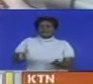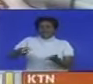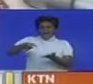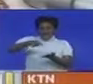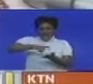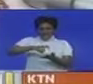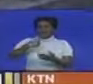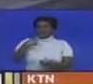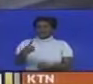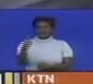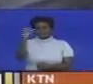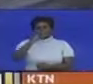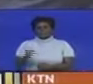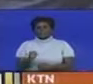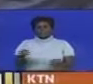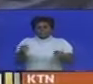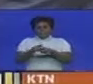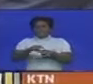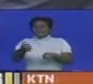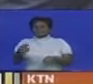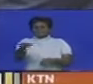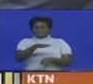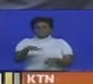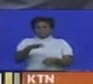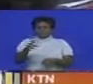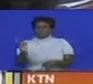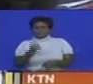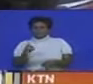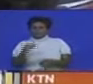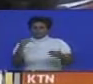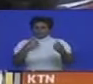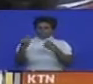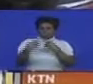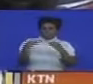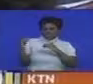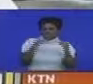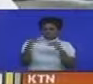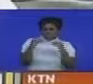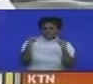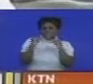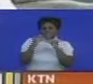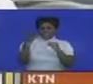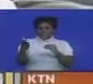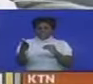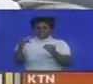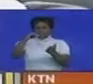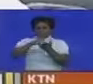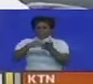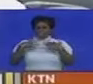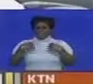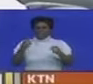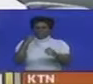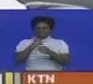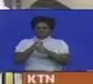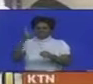karibu 100%. Kwa upande mwingine, katika afisi ya wizara wa leba, mazungumzo ya faragha baina ya wawakilishi wa hudumu pamoja na wizara hiyo ilionekana kutokuwa na